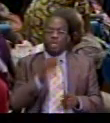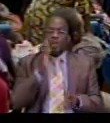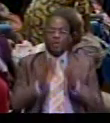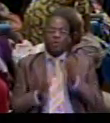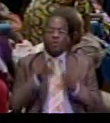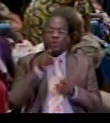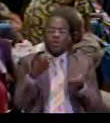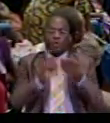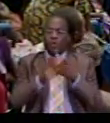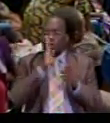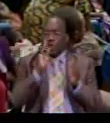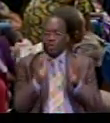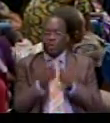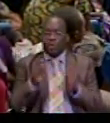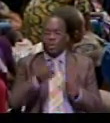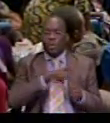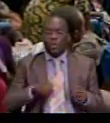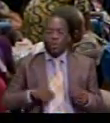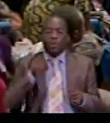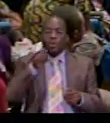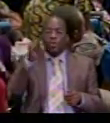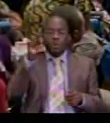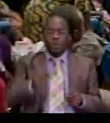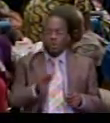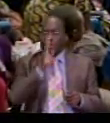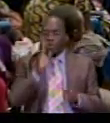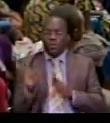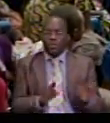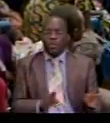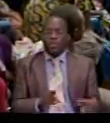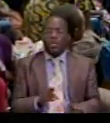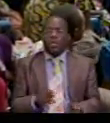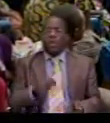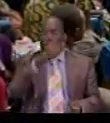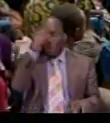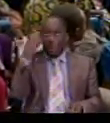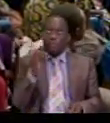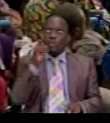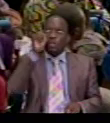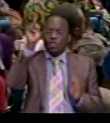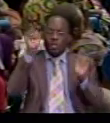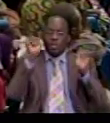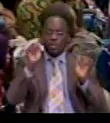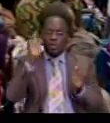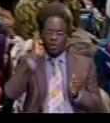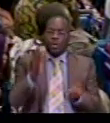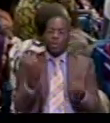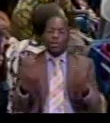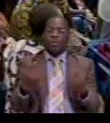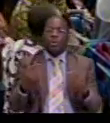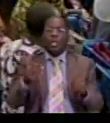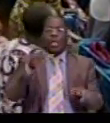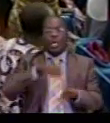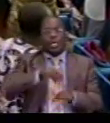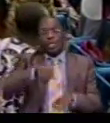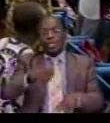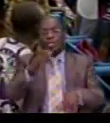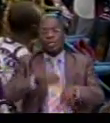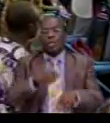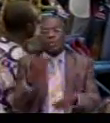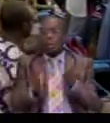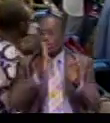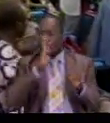à tout moment. Because he may come at any que ce soit time. Le jour, whether in the day, que ce soit la nuit, or in the night, que ce soit en plein